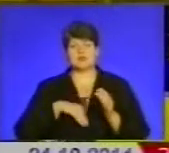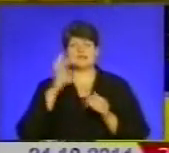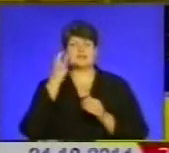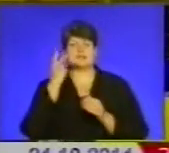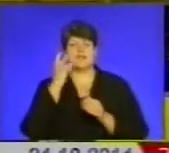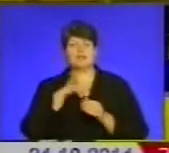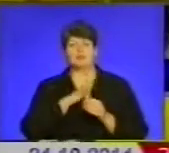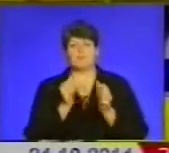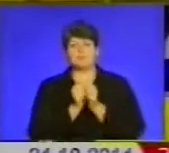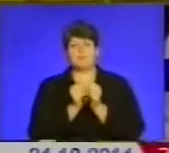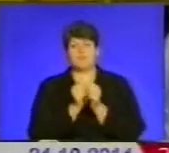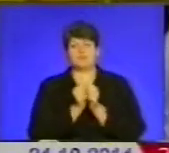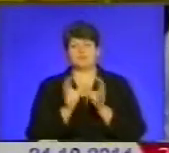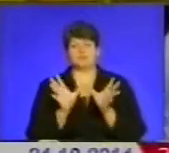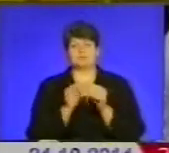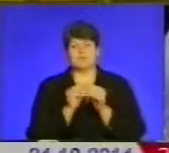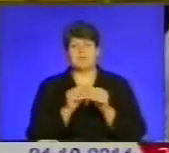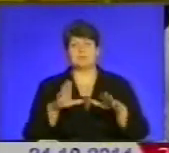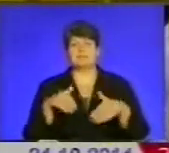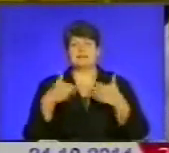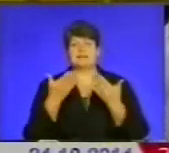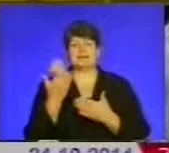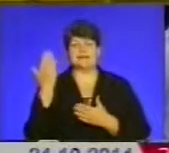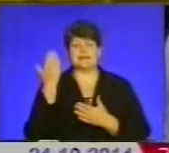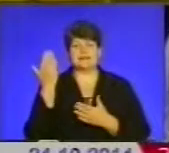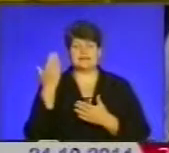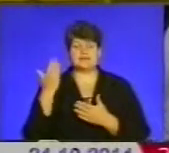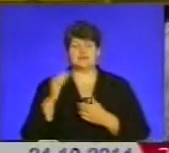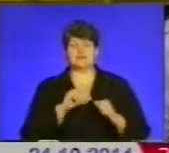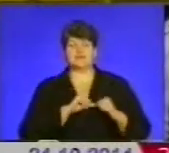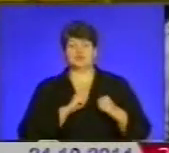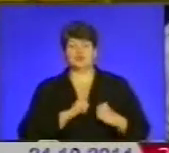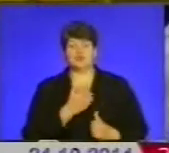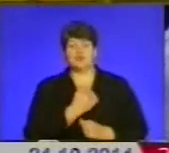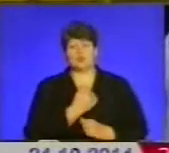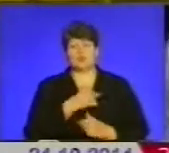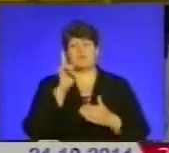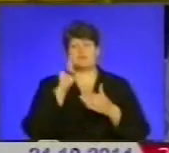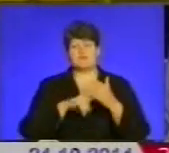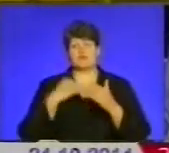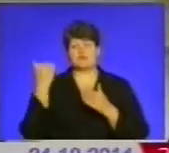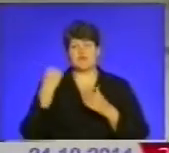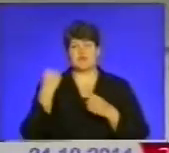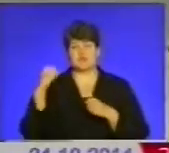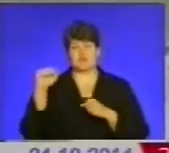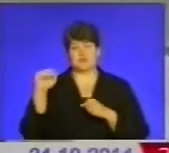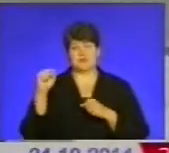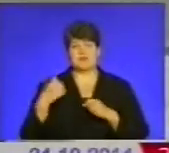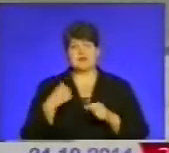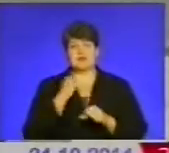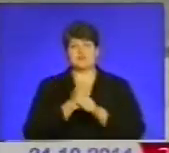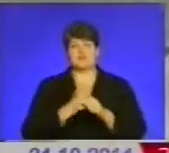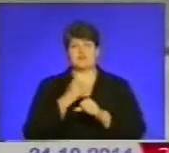була поруч із ними і передати їм найщиріші побажання. Ми віримо в їхню перемогу. Я